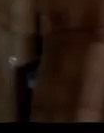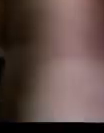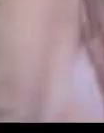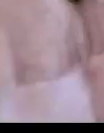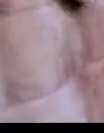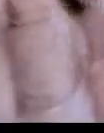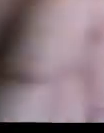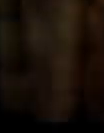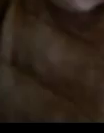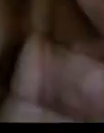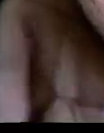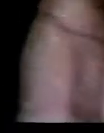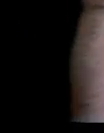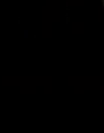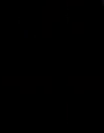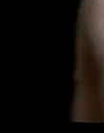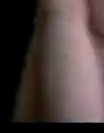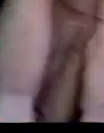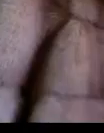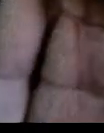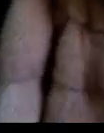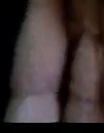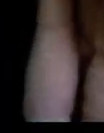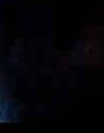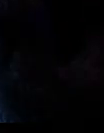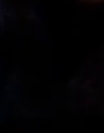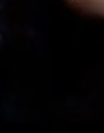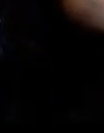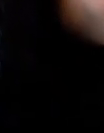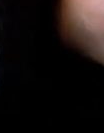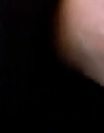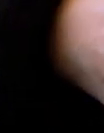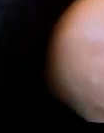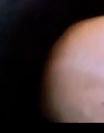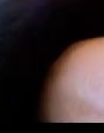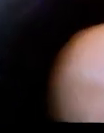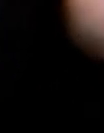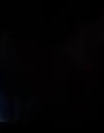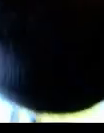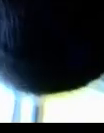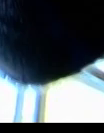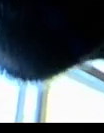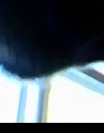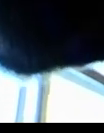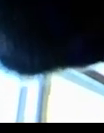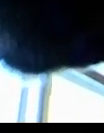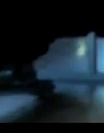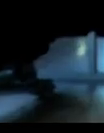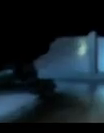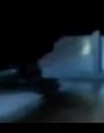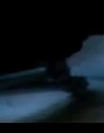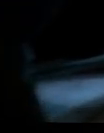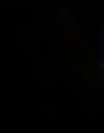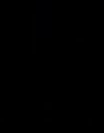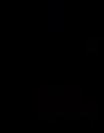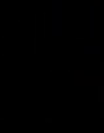зависит от ее качества. При покупке стоит обратить внимание на внешний вид шубы. Мех должен быть гладким, пушистым, с равномерным окрашиванием. Посадка